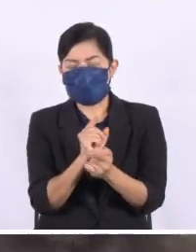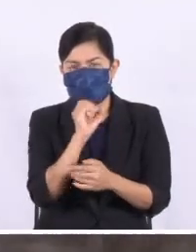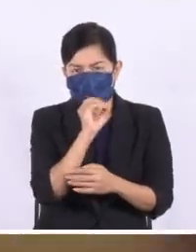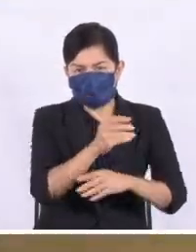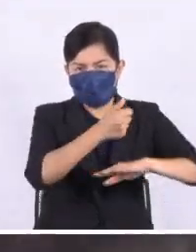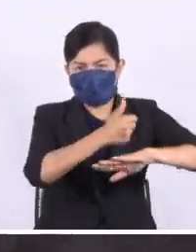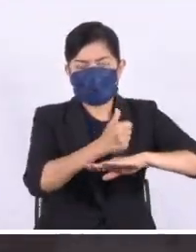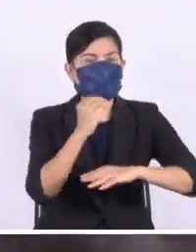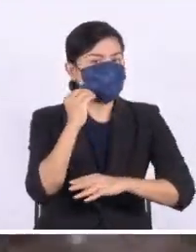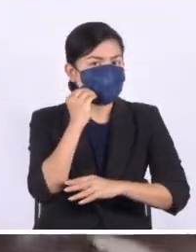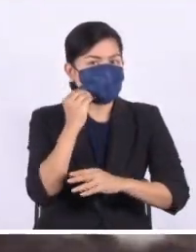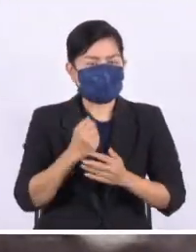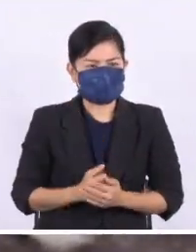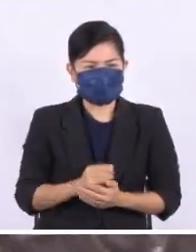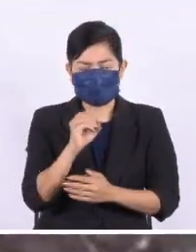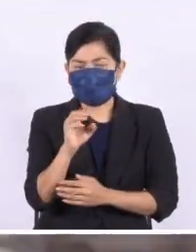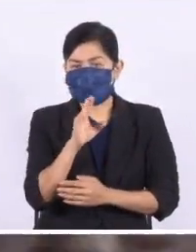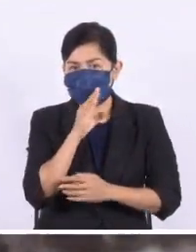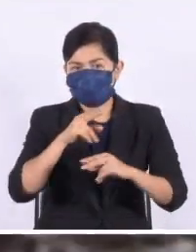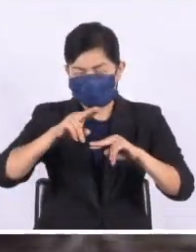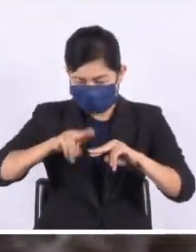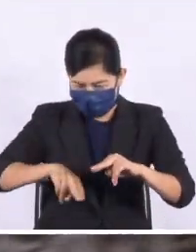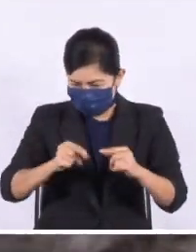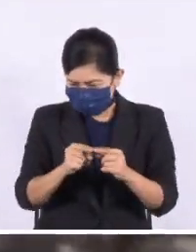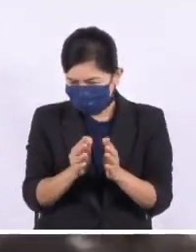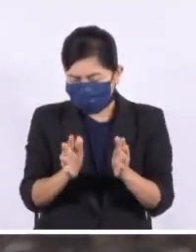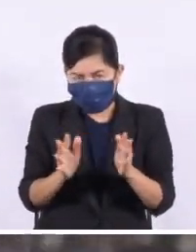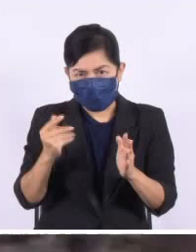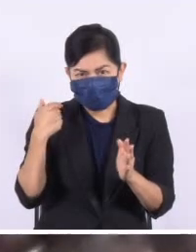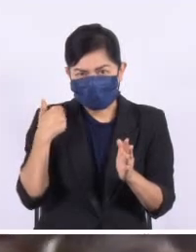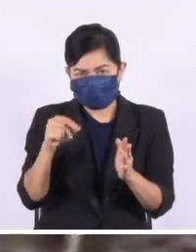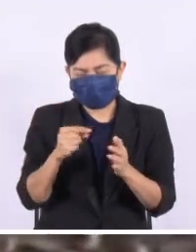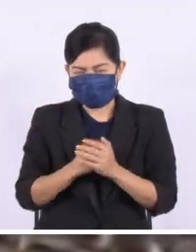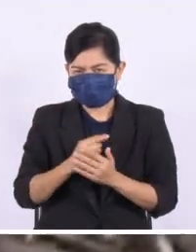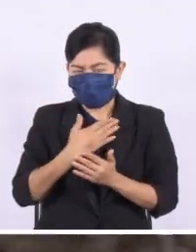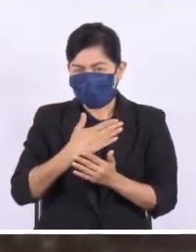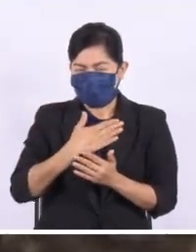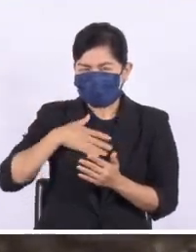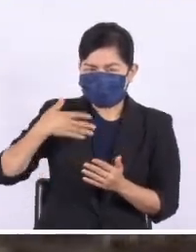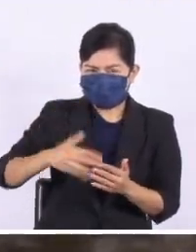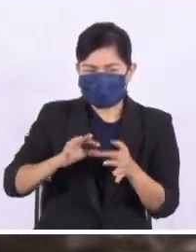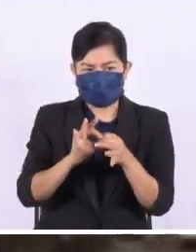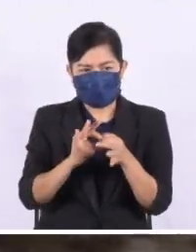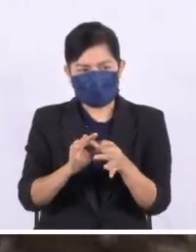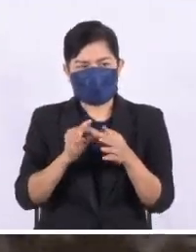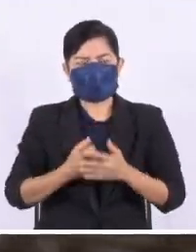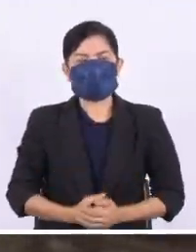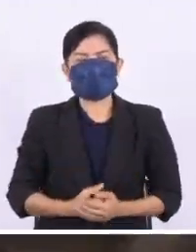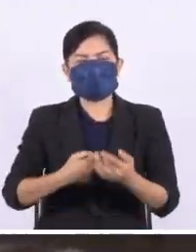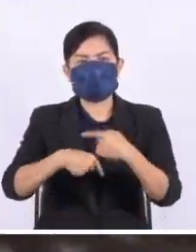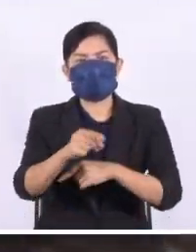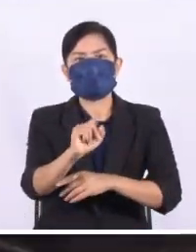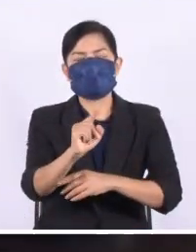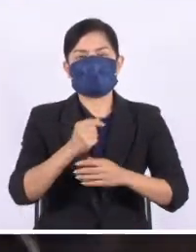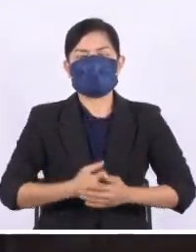ถ้าหากว่าไขมันฟักเป็นตัวปั๊บแต่ชาวบ้านอันตรายแน่เขาก็เลยนำทีมไปนี่นะฮะไปที่หมู่ที่ 4บ้าน